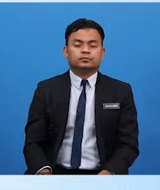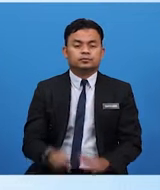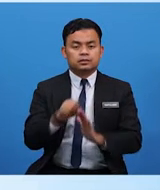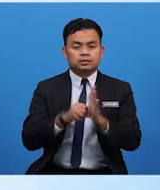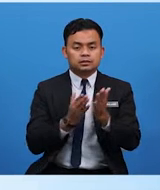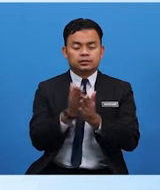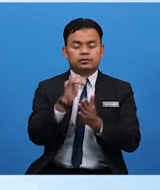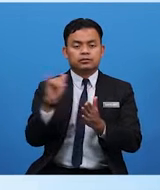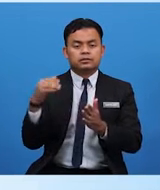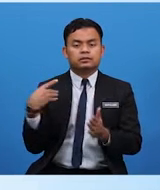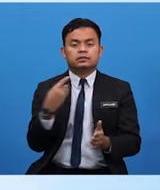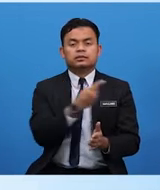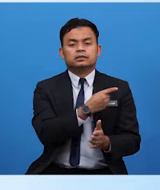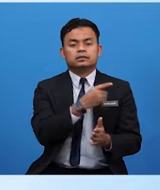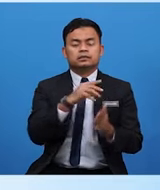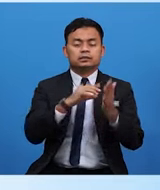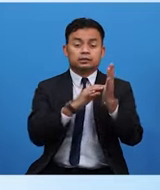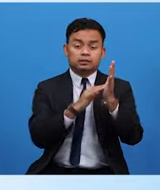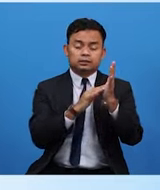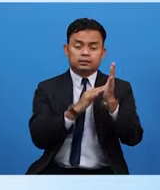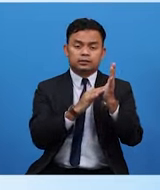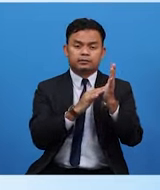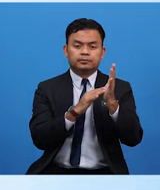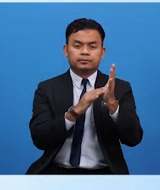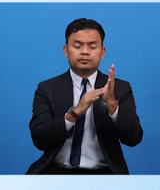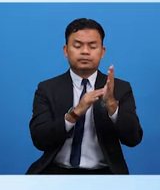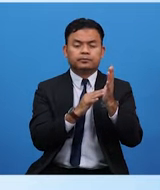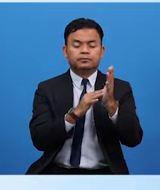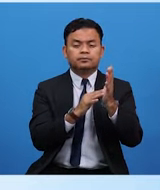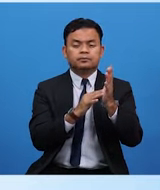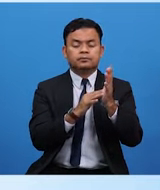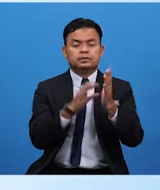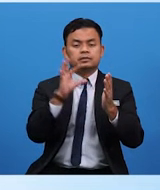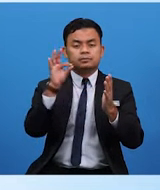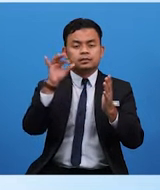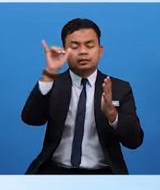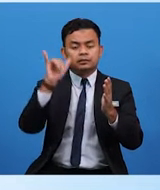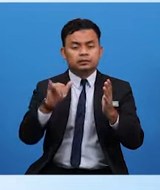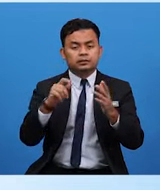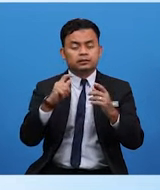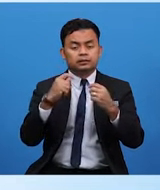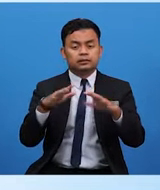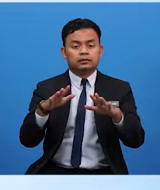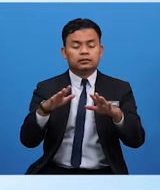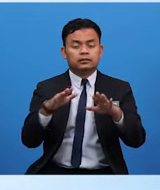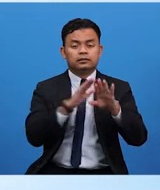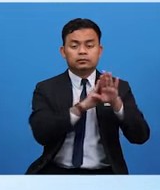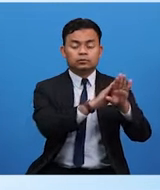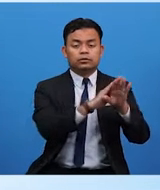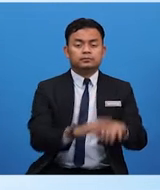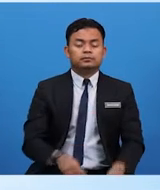1-seterusnya kita kira bilangan penyebut 9 yang telah ditolak